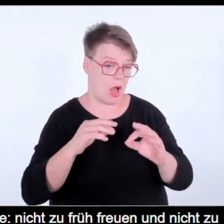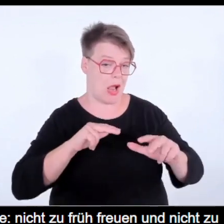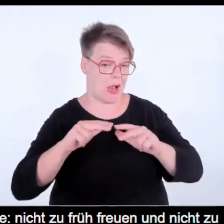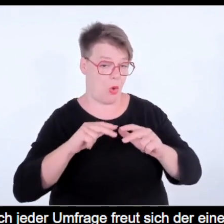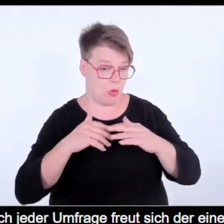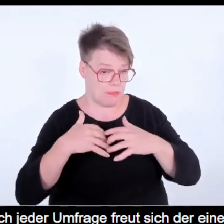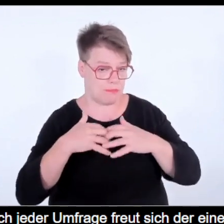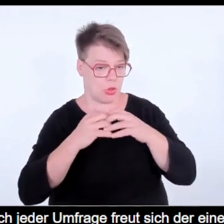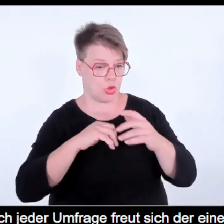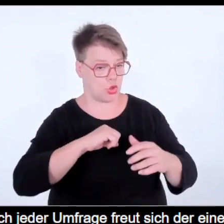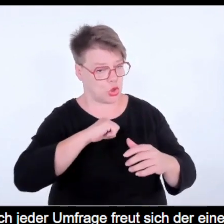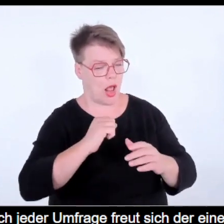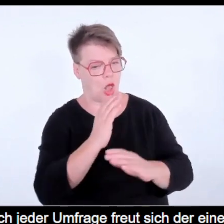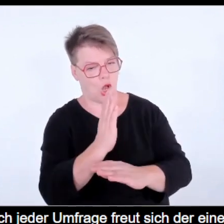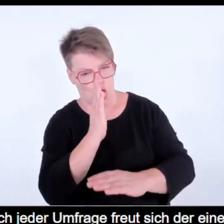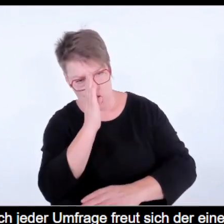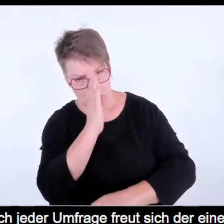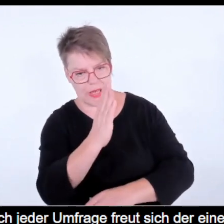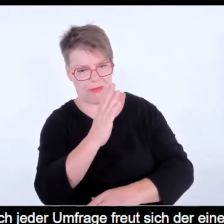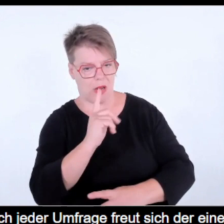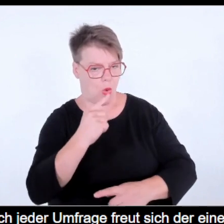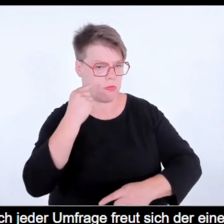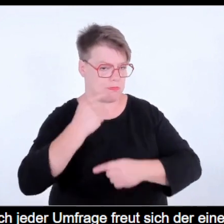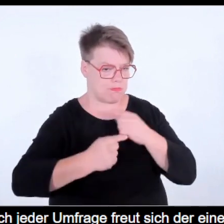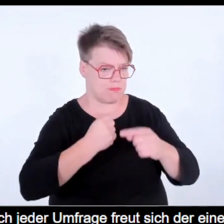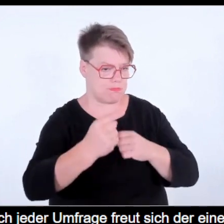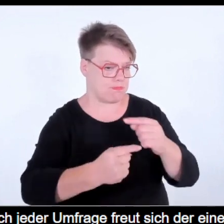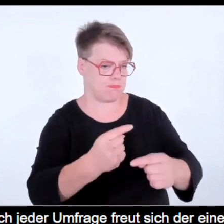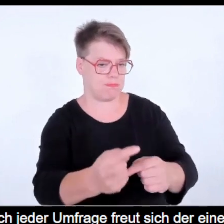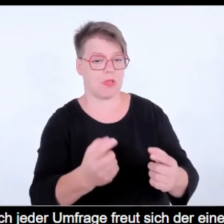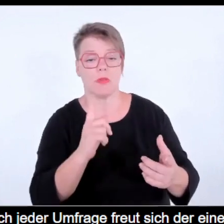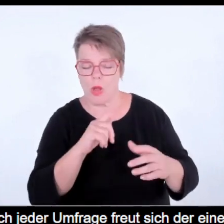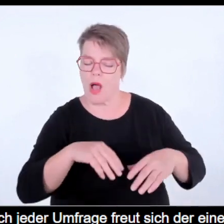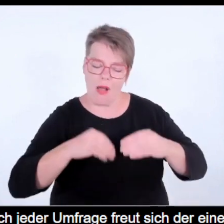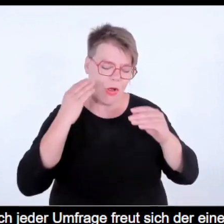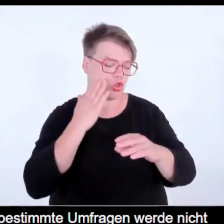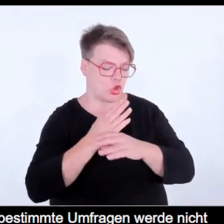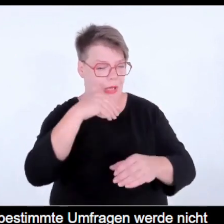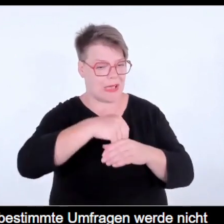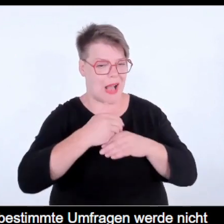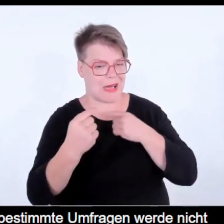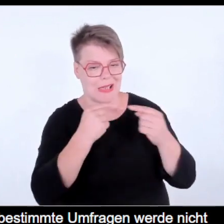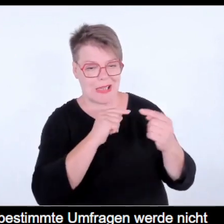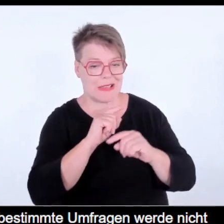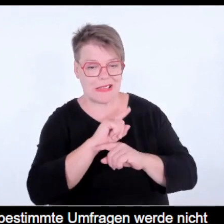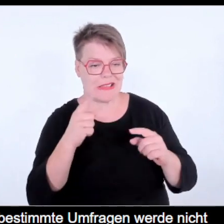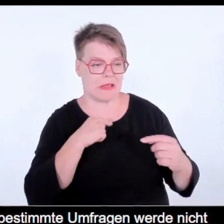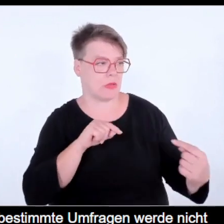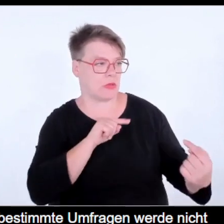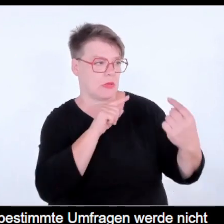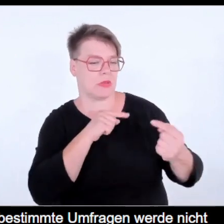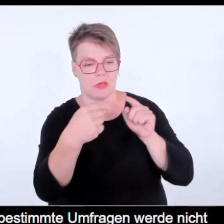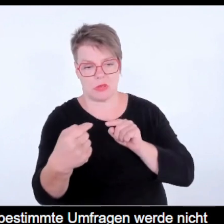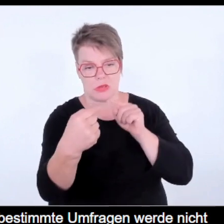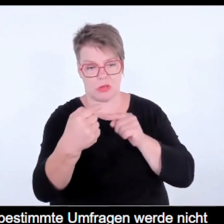Größenordnung, die Leute dann haben. Und deswegen mein Tipp, ein bisschen mehr Respekt vor Wähler haben. So, und